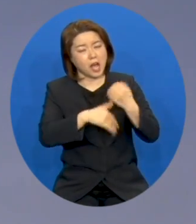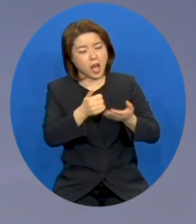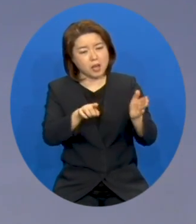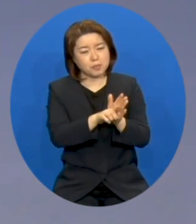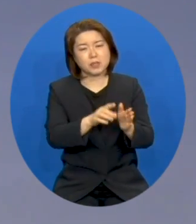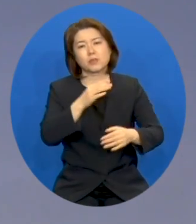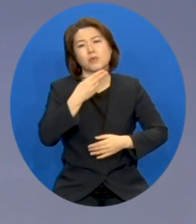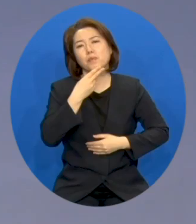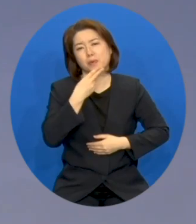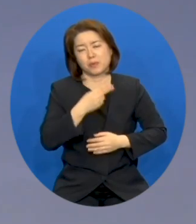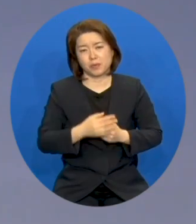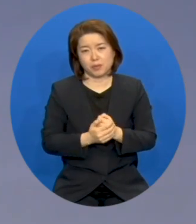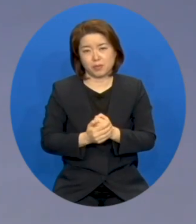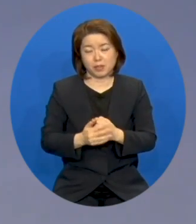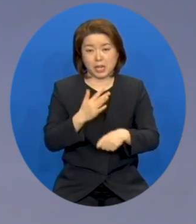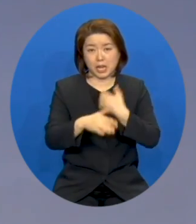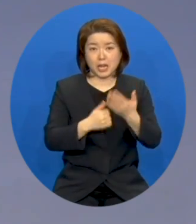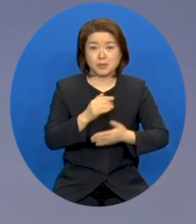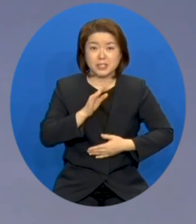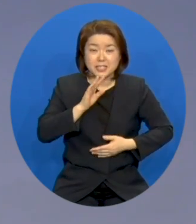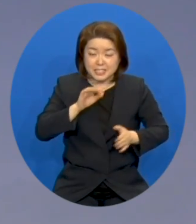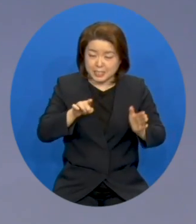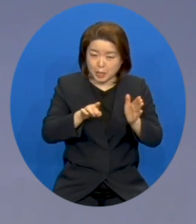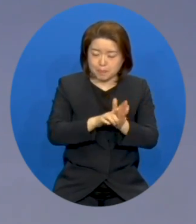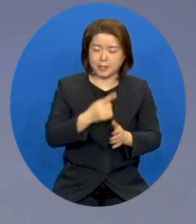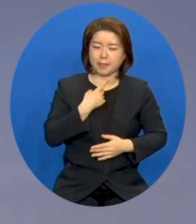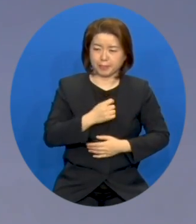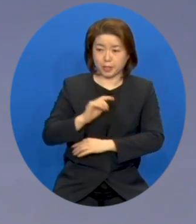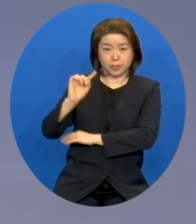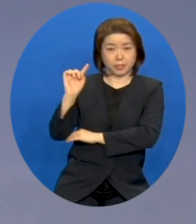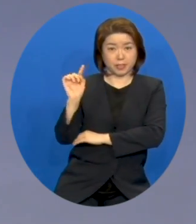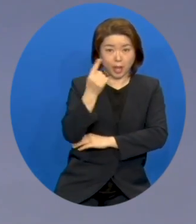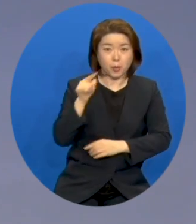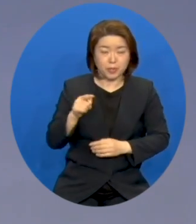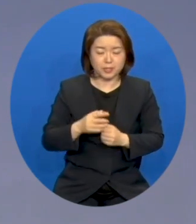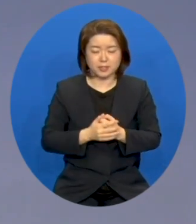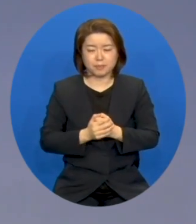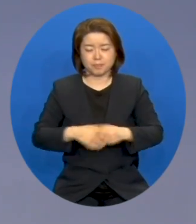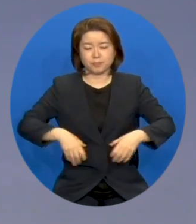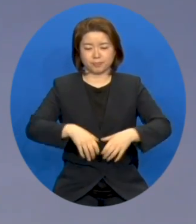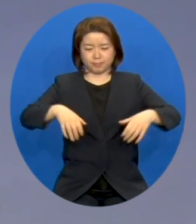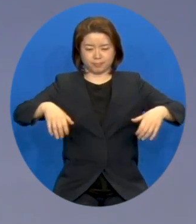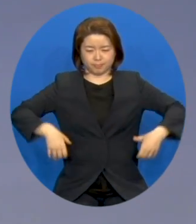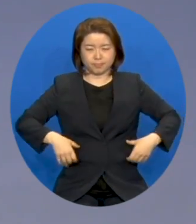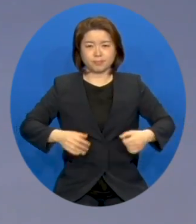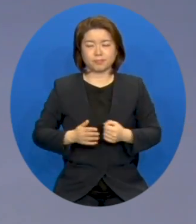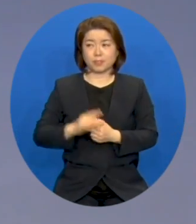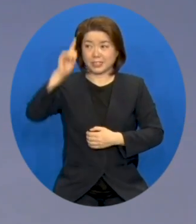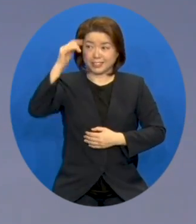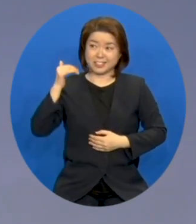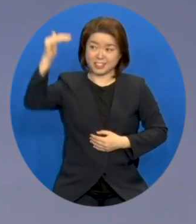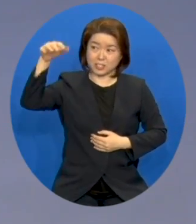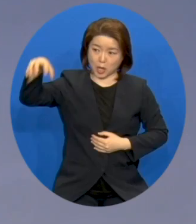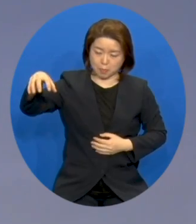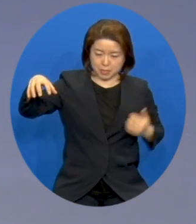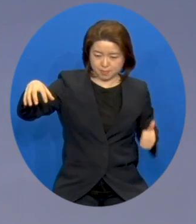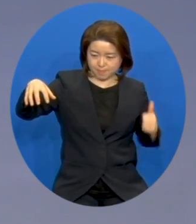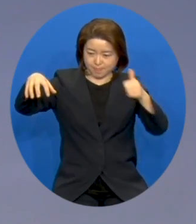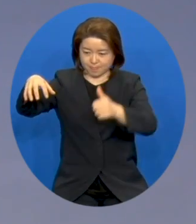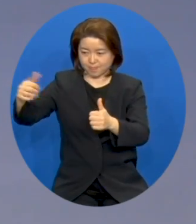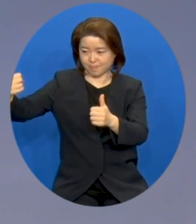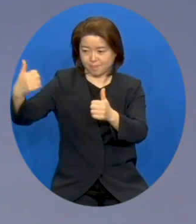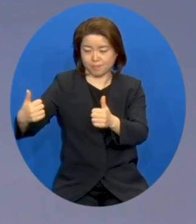거죠. 하나님을 정말 믿었던 다윗은 담대하게 골리앗 앞에 나아갈 수 있었습니다.